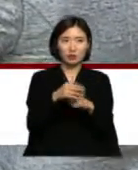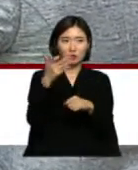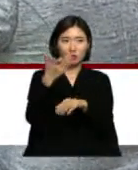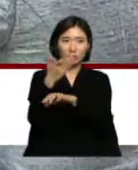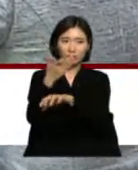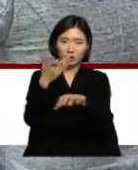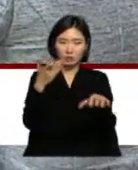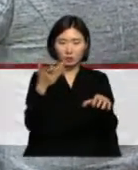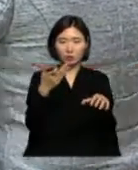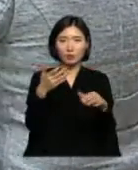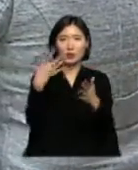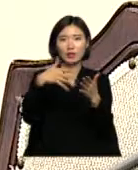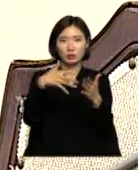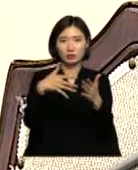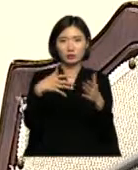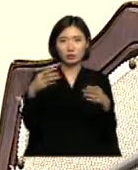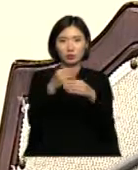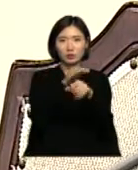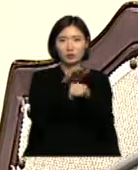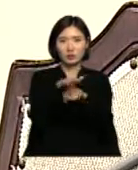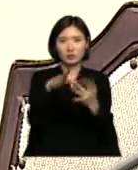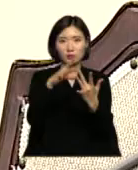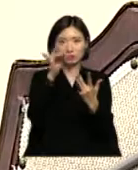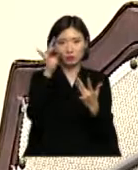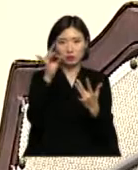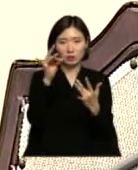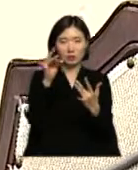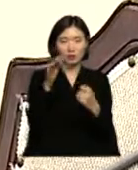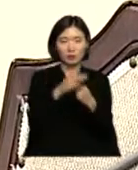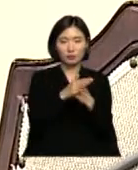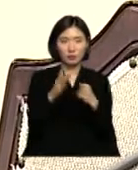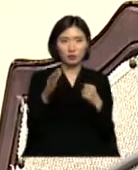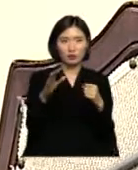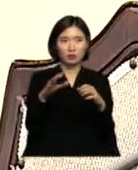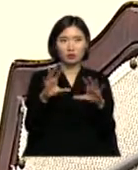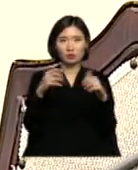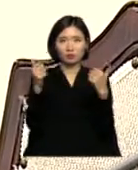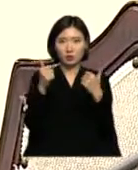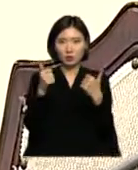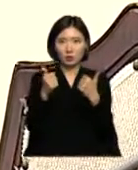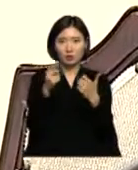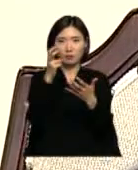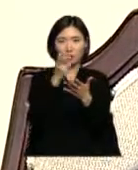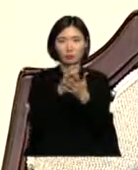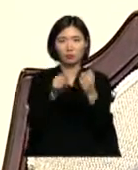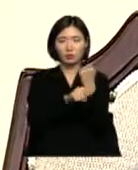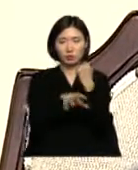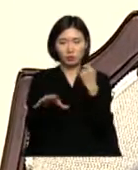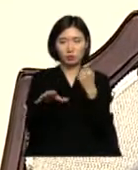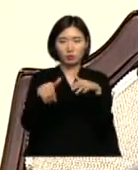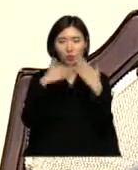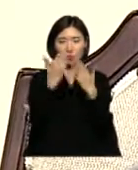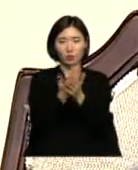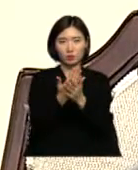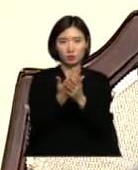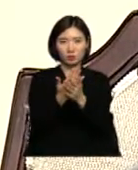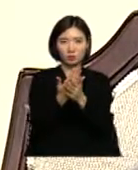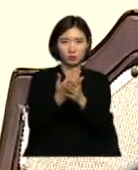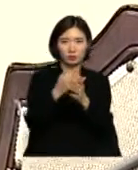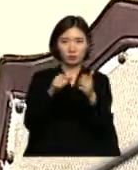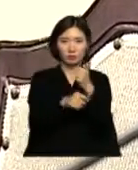교황 방식을 쓰고 있다는 겁니다. 그 국회의회의 그 법을 기준으로 모든 것을 지금 운영을 하고